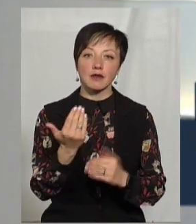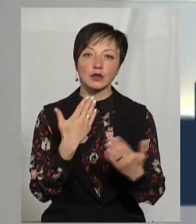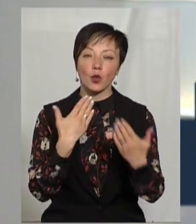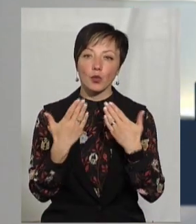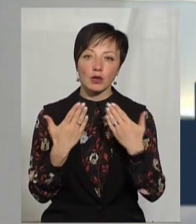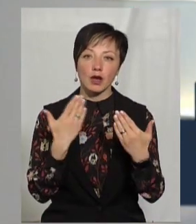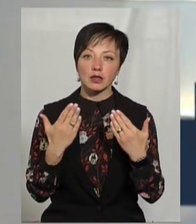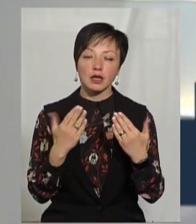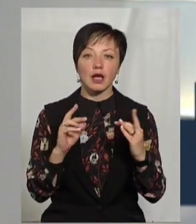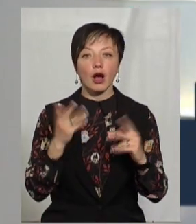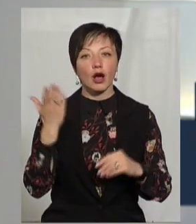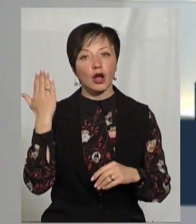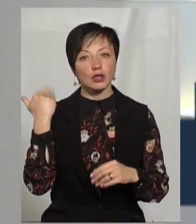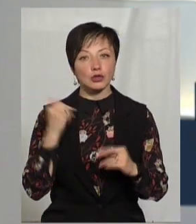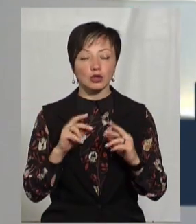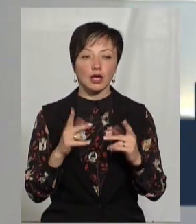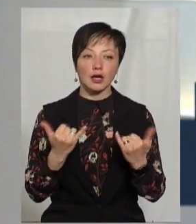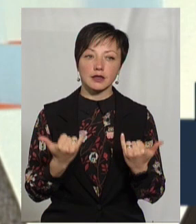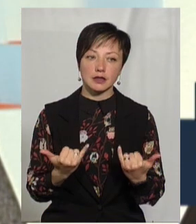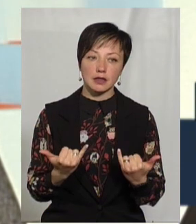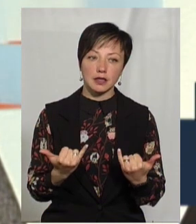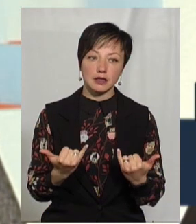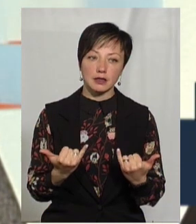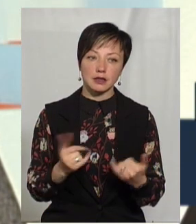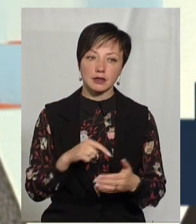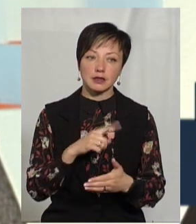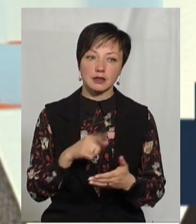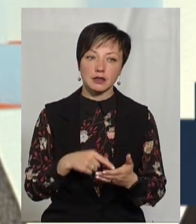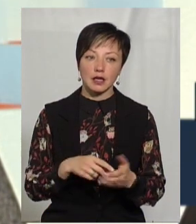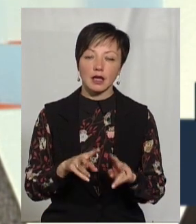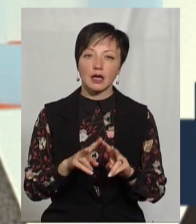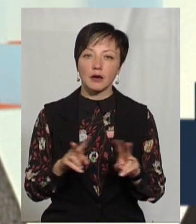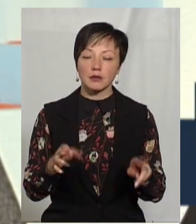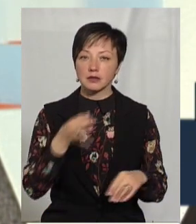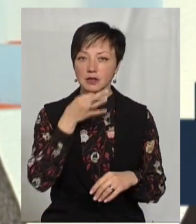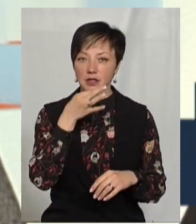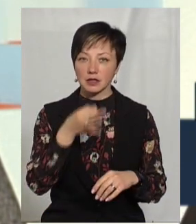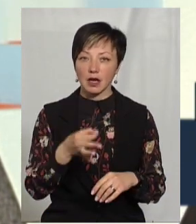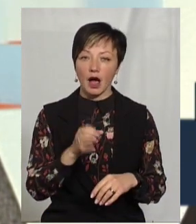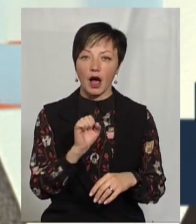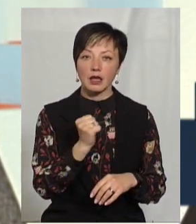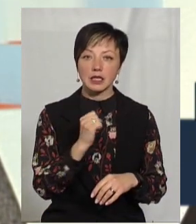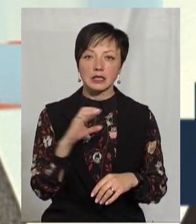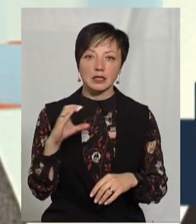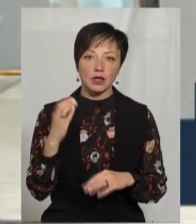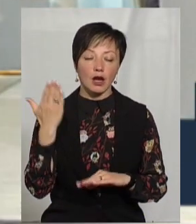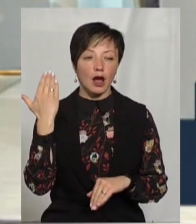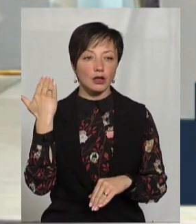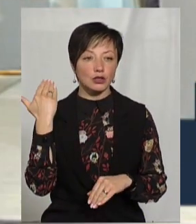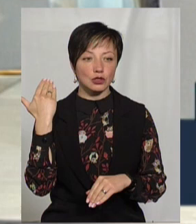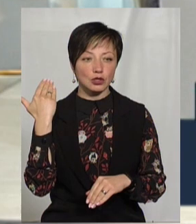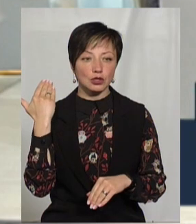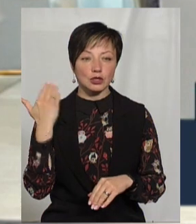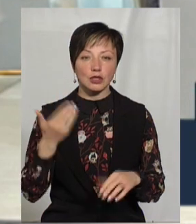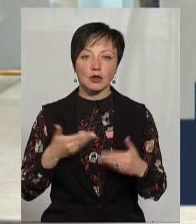комунікація? Як було раніше, як зараз? Ну, так само, як сказав Андрій Сергійович, що раніше